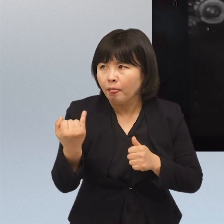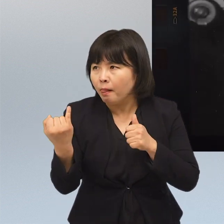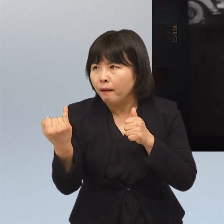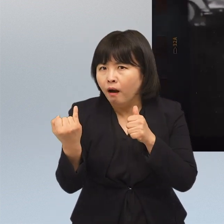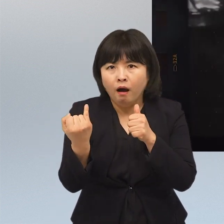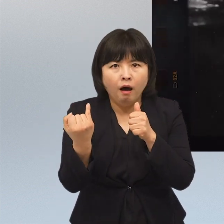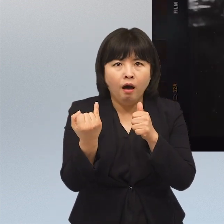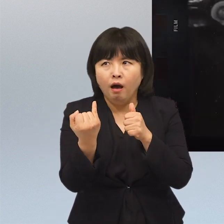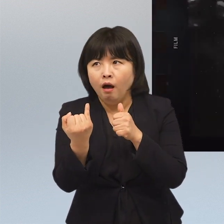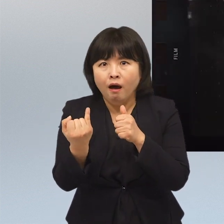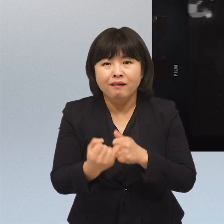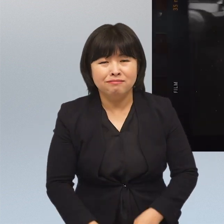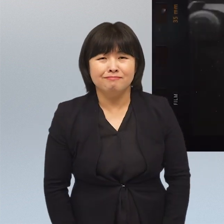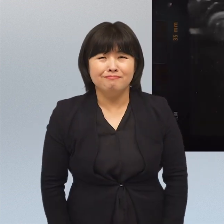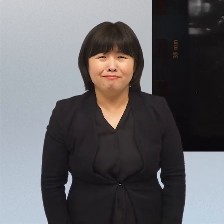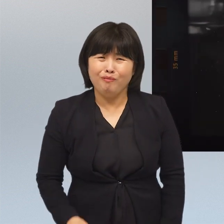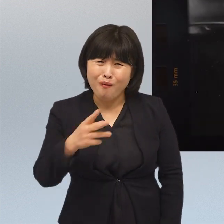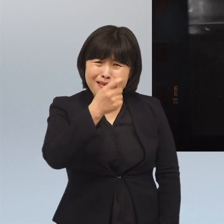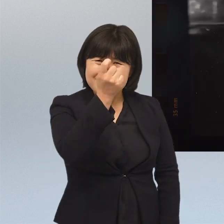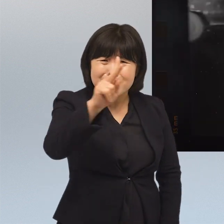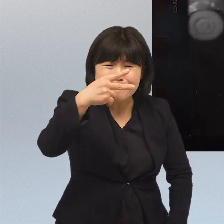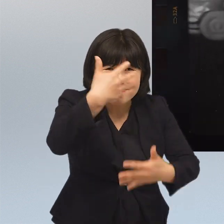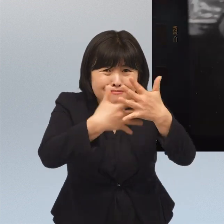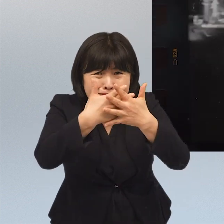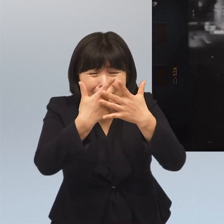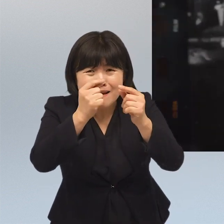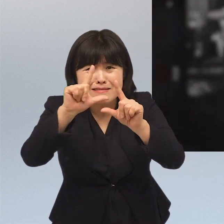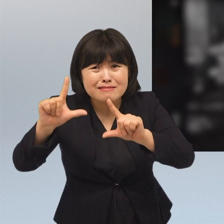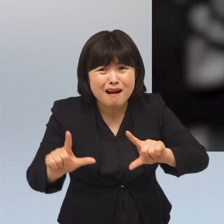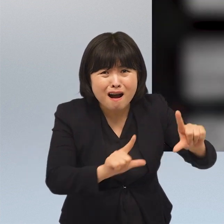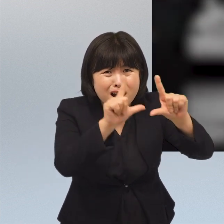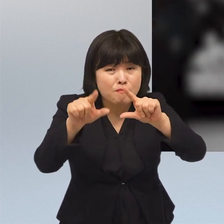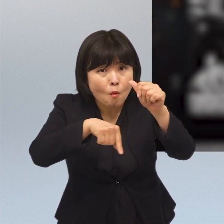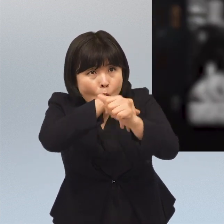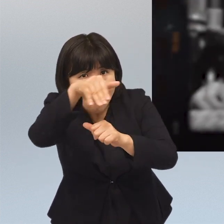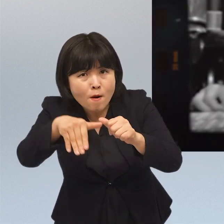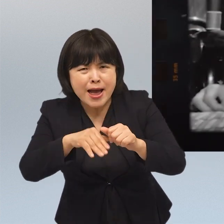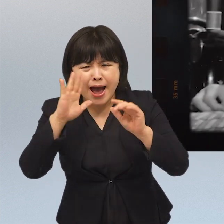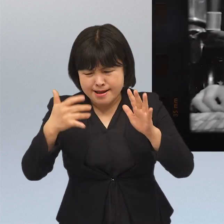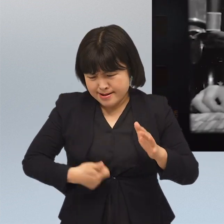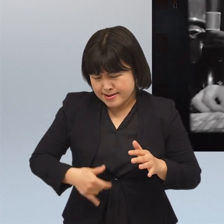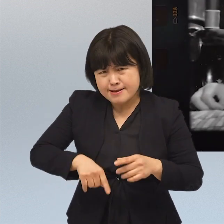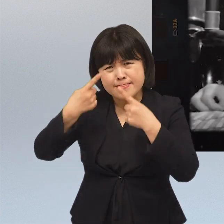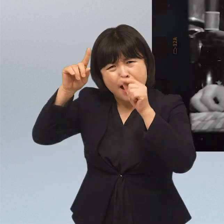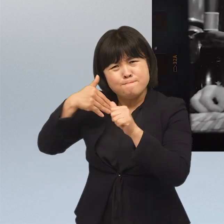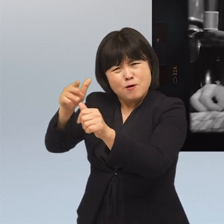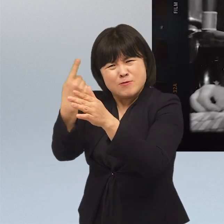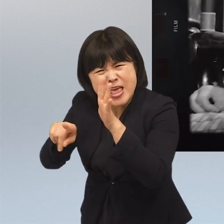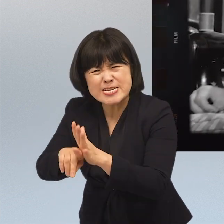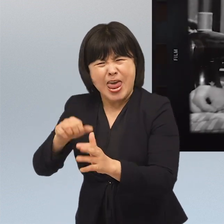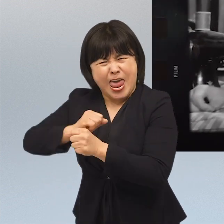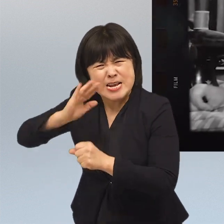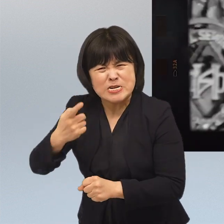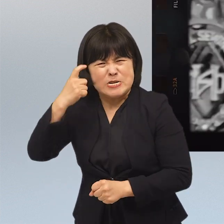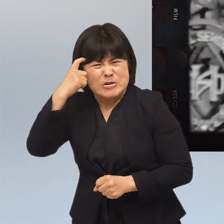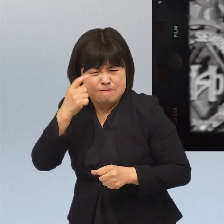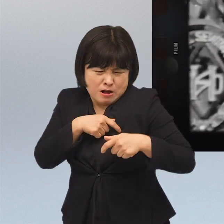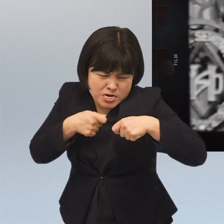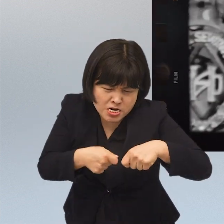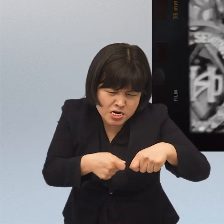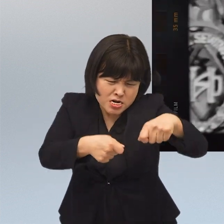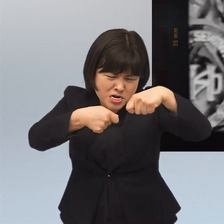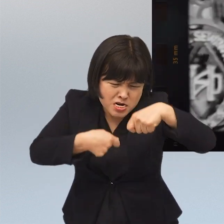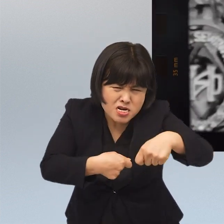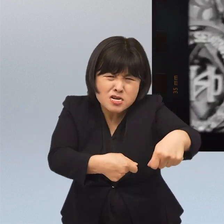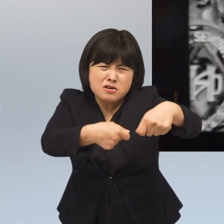강직한 아버지와는 거리가 있는 동식. 그리고 텔레비전과 같은 살림을 마련하거나 아이들을 대학 보내야